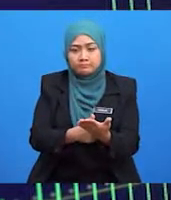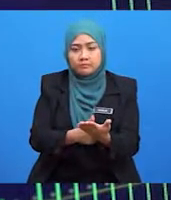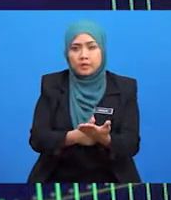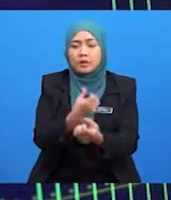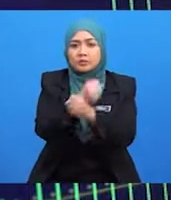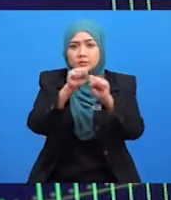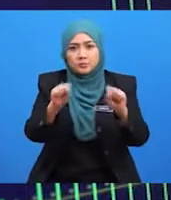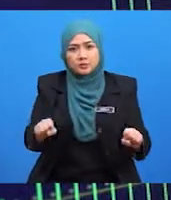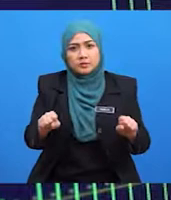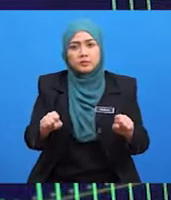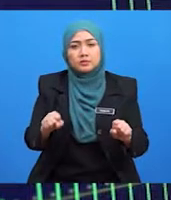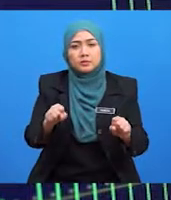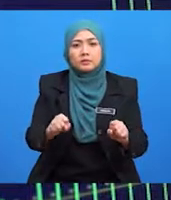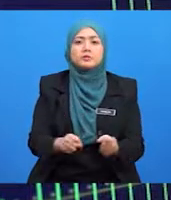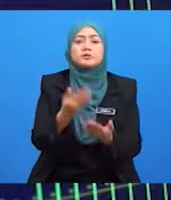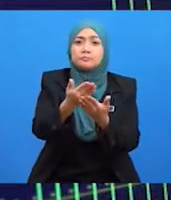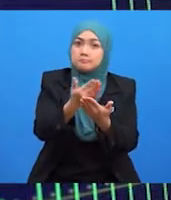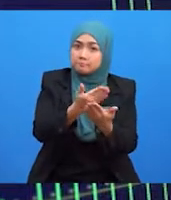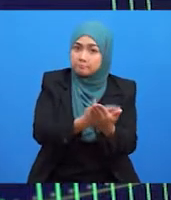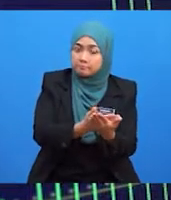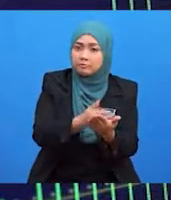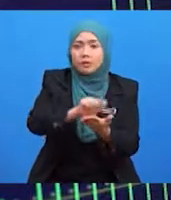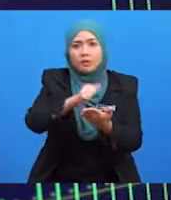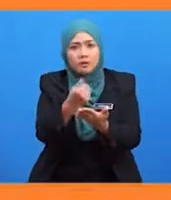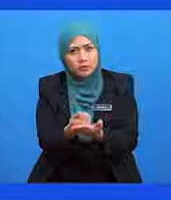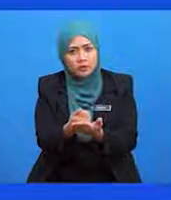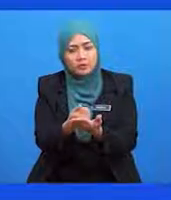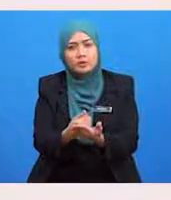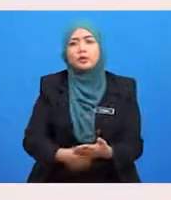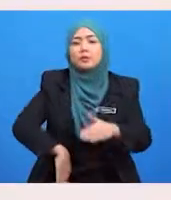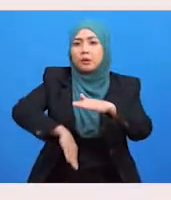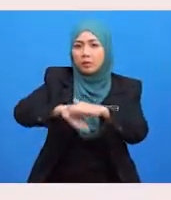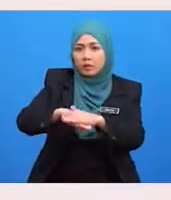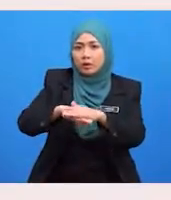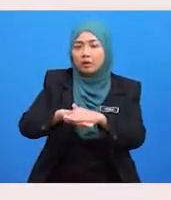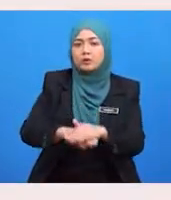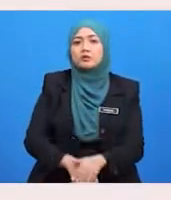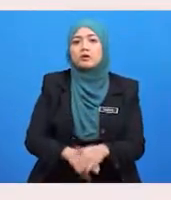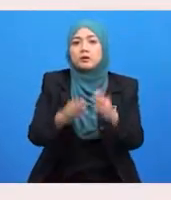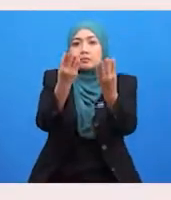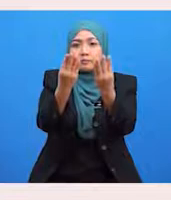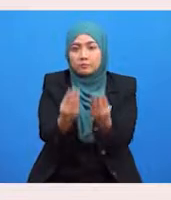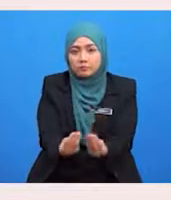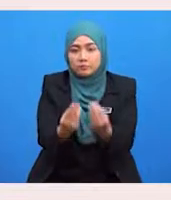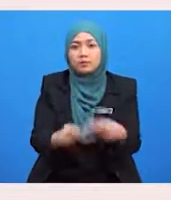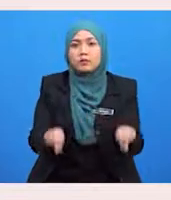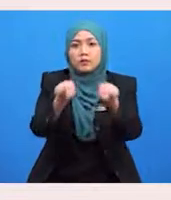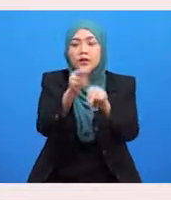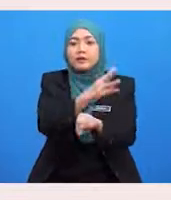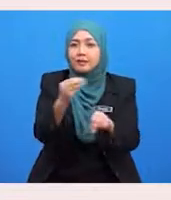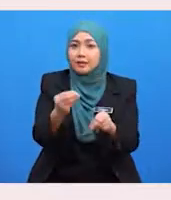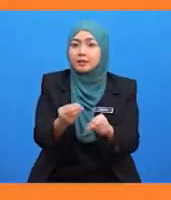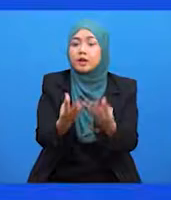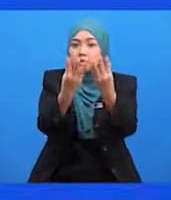penyediaan penyata kewangan milikan tunggal di bawah standard kandungan, susut nilai dan susut